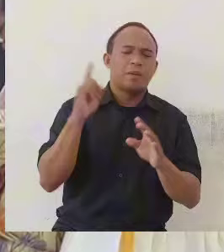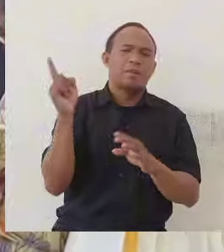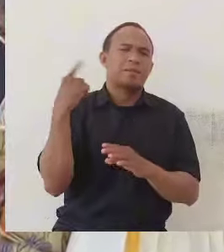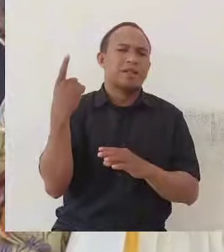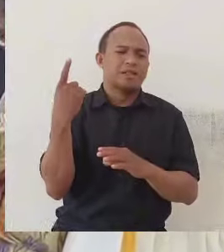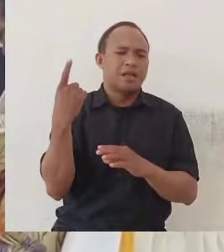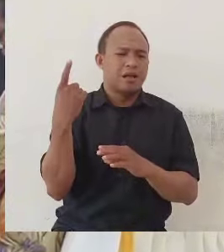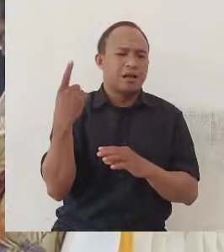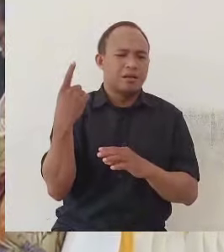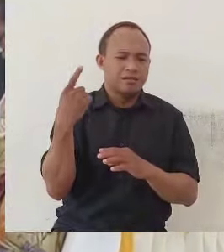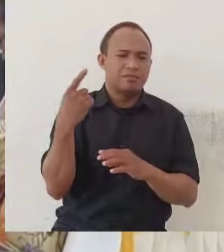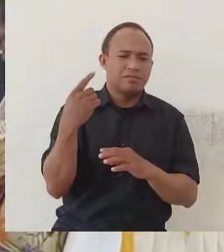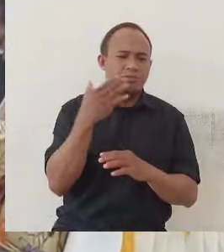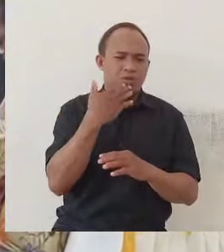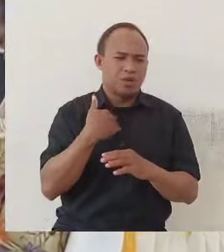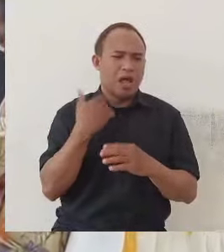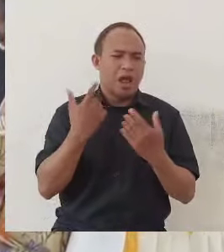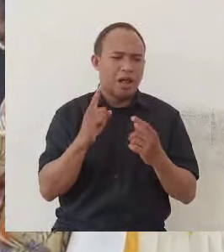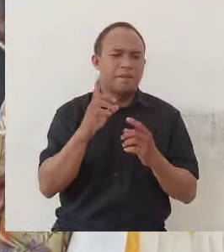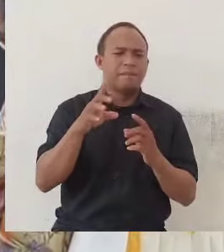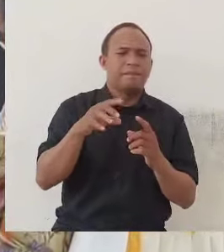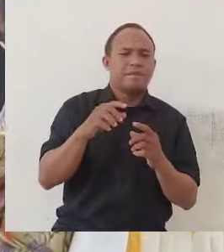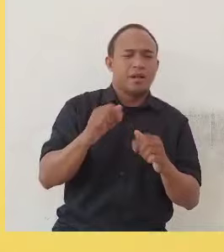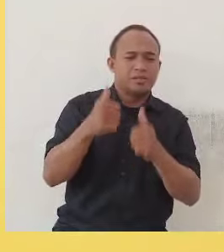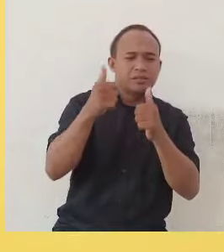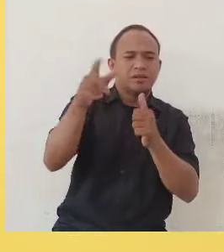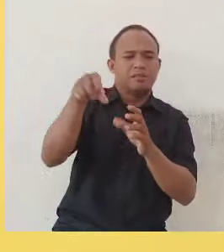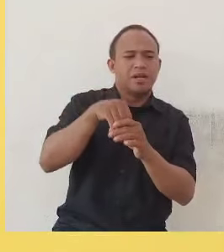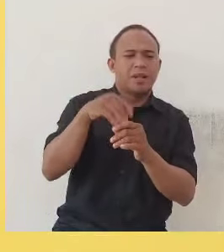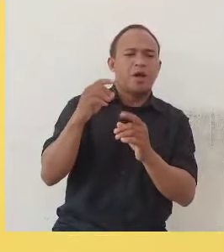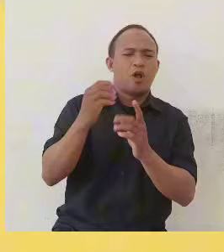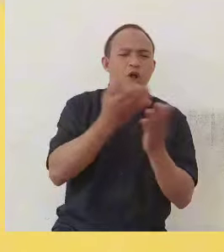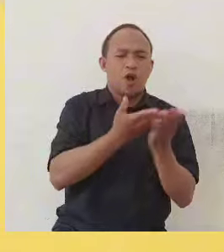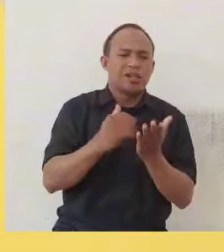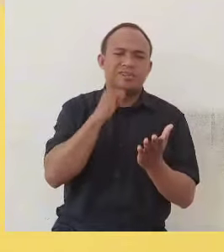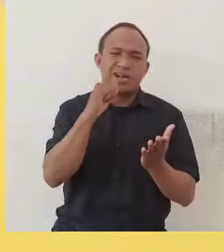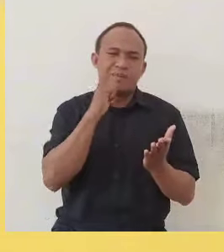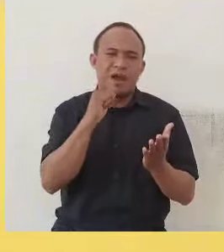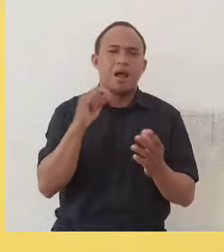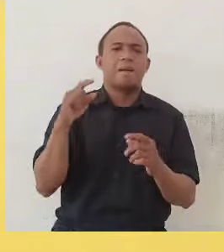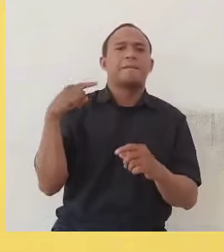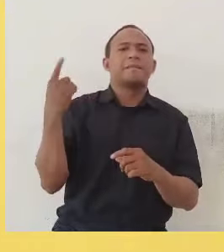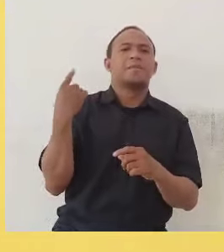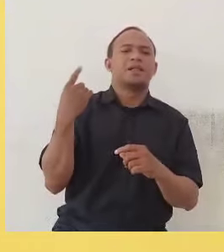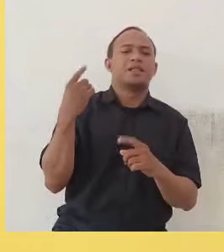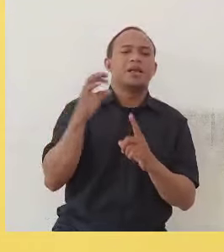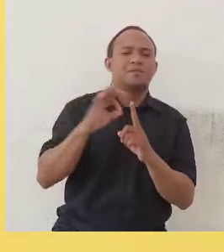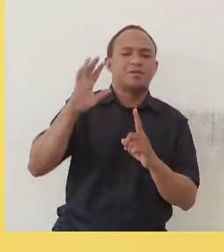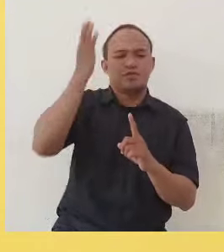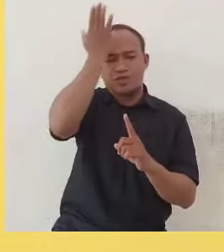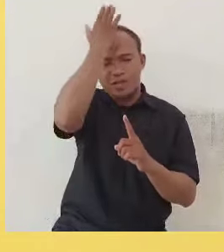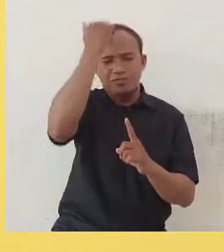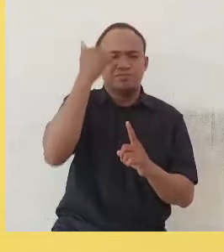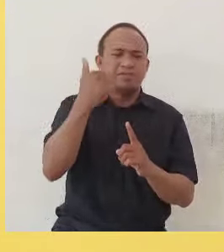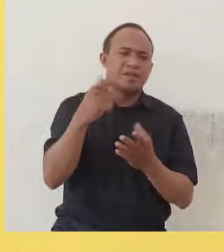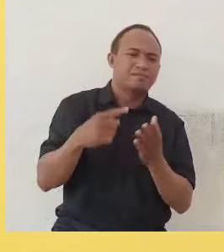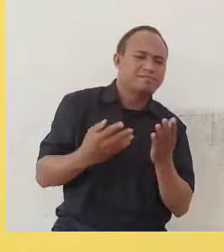tanah milik pemerintah. Rudy mengungkapkan dari 611 persil tanah yang dikuasai oleh Pemprov